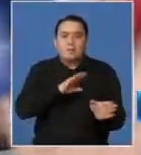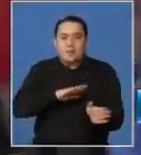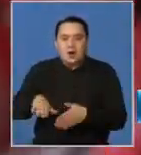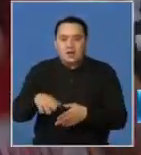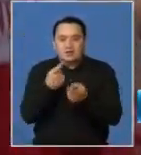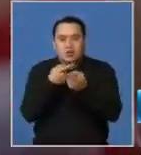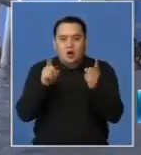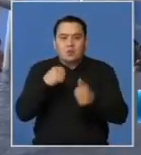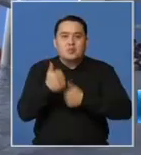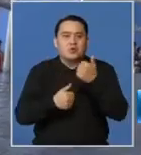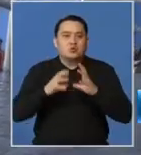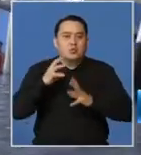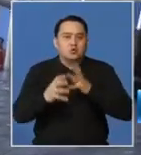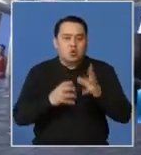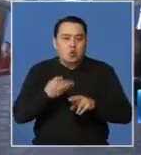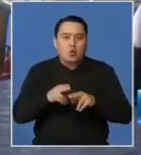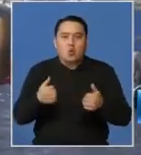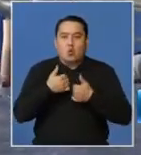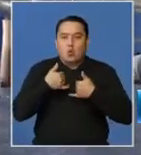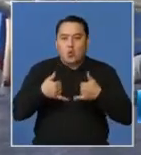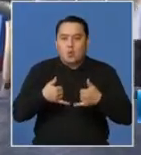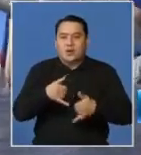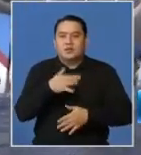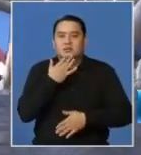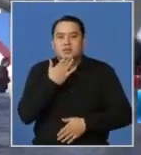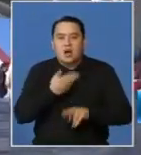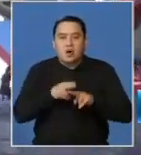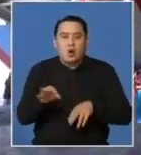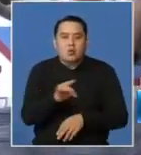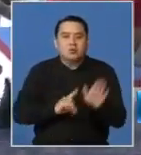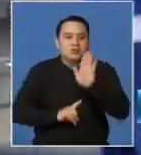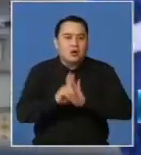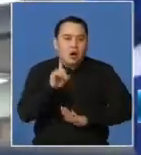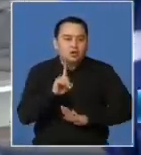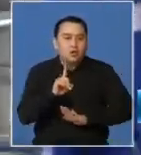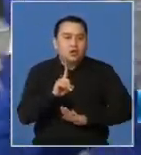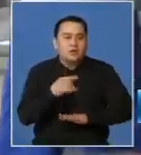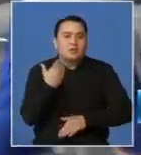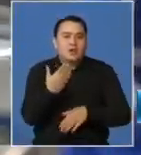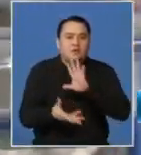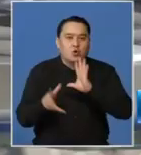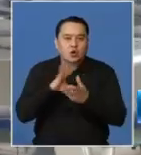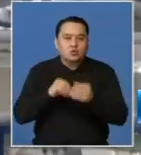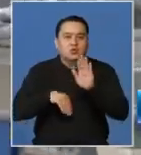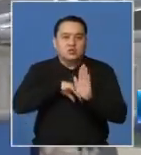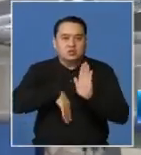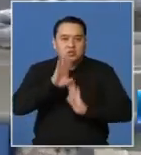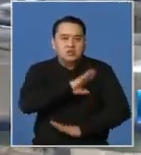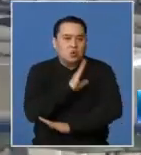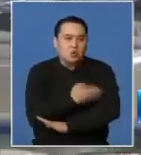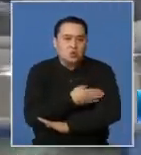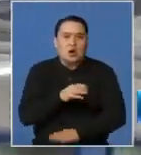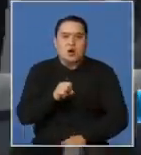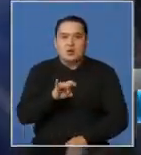в Сербии престижном международном турнире Кубок наций. Что касается областных стартов, то по его результатам в числе сильнейших